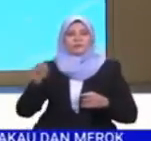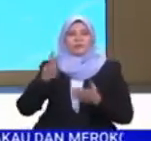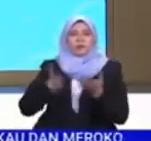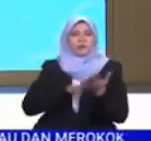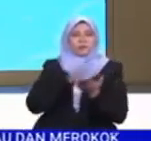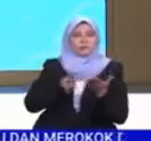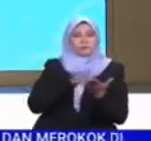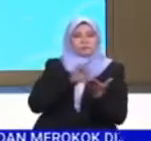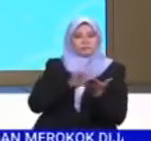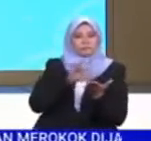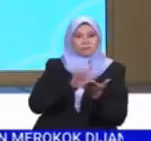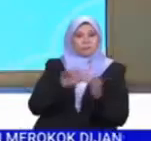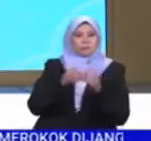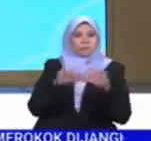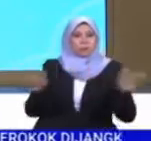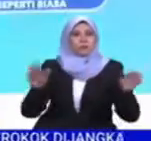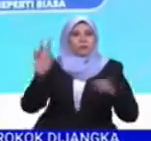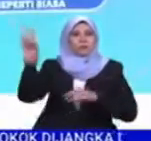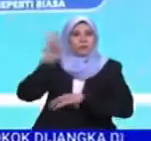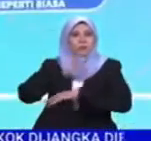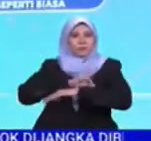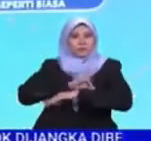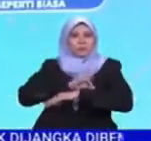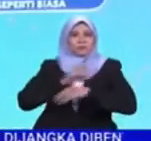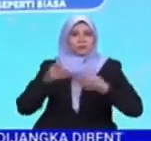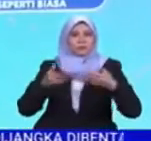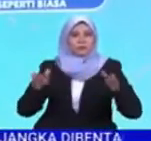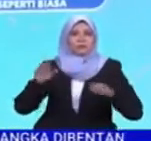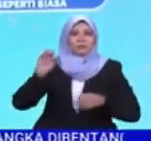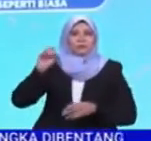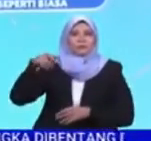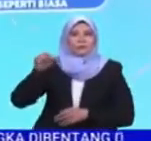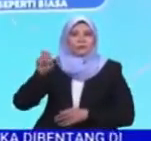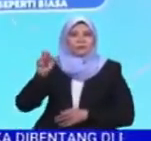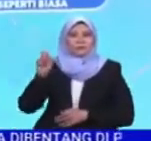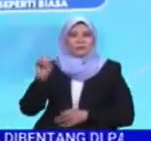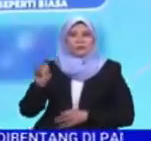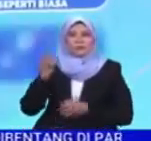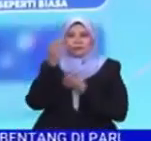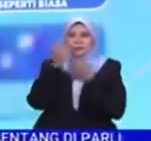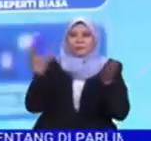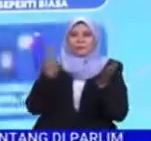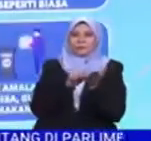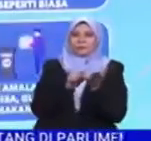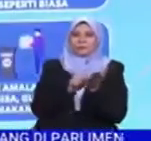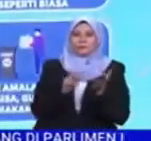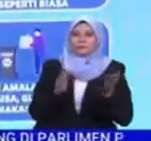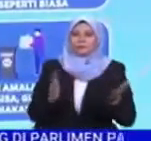WhatsApp yang dibuka sepanjang 7 hari operasi. Beliau berkata demikian pada sidang media plan